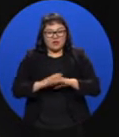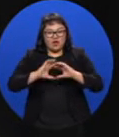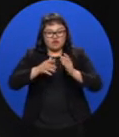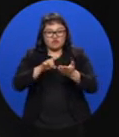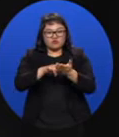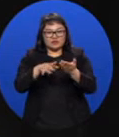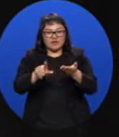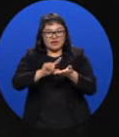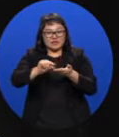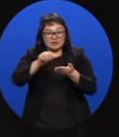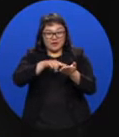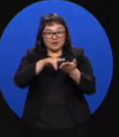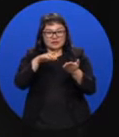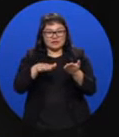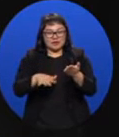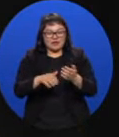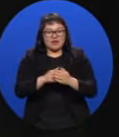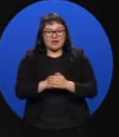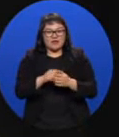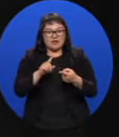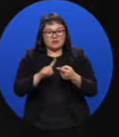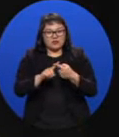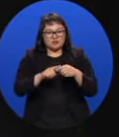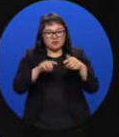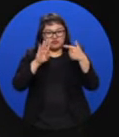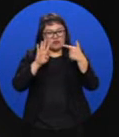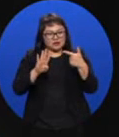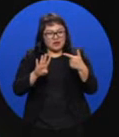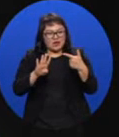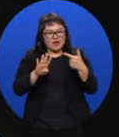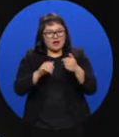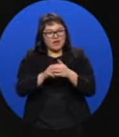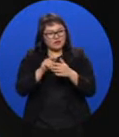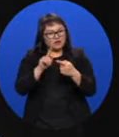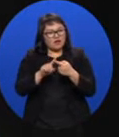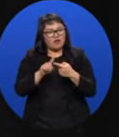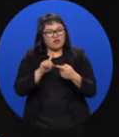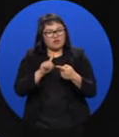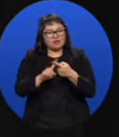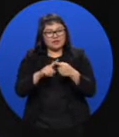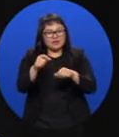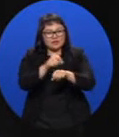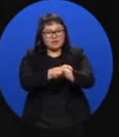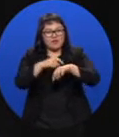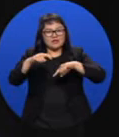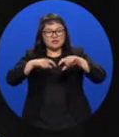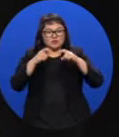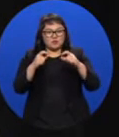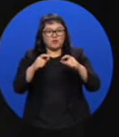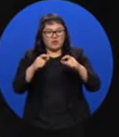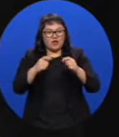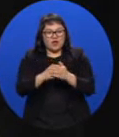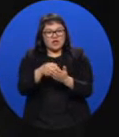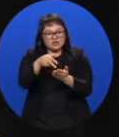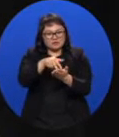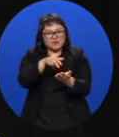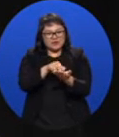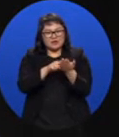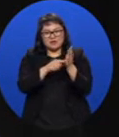국세와 지방세를 뭐 이제 6대 4로 한다는 것은 우리 특별자치도가 주장한다고 해서 되는 것이